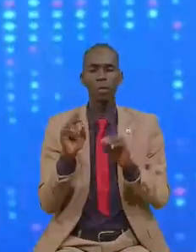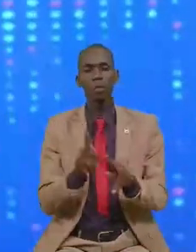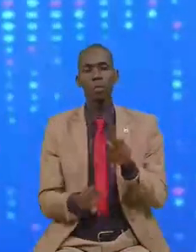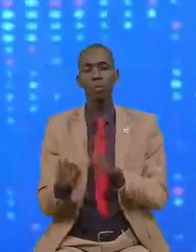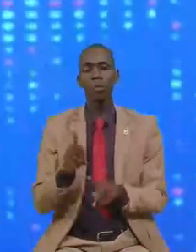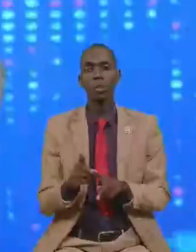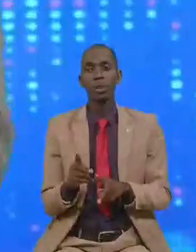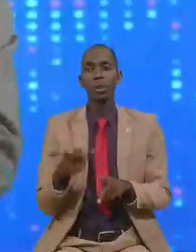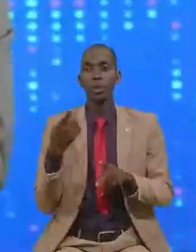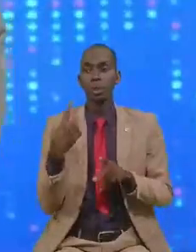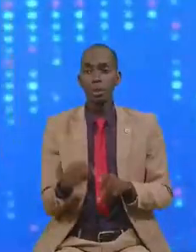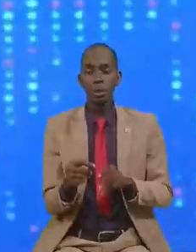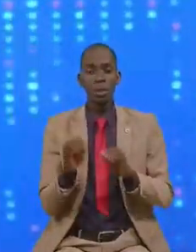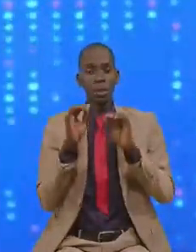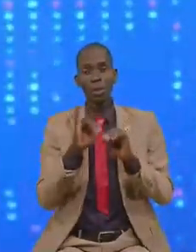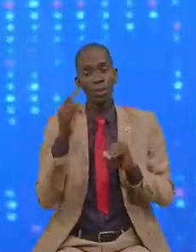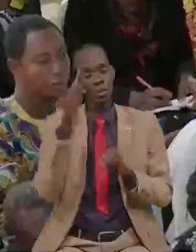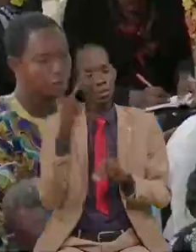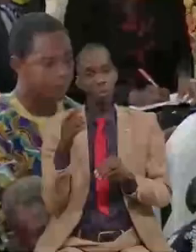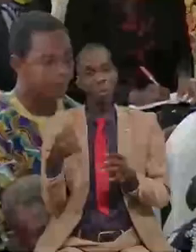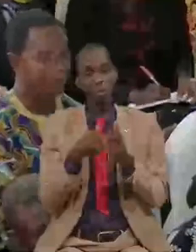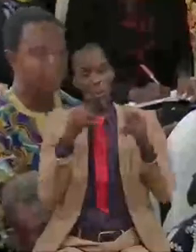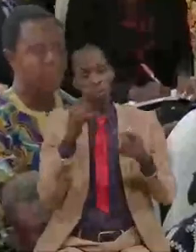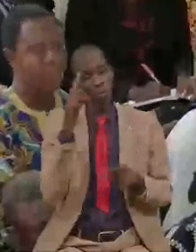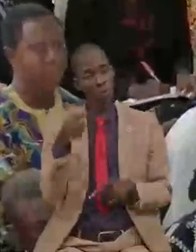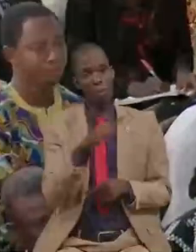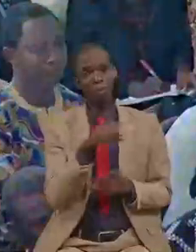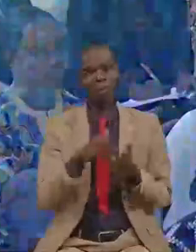C'est arrivé pour eux, ça va arriver pour toi.